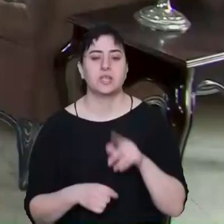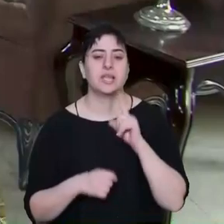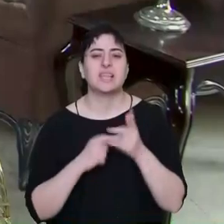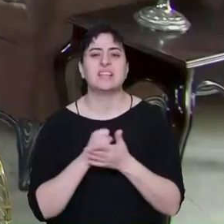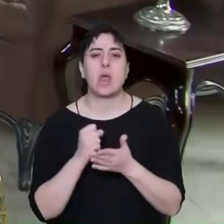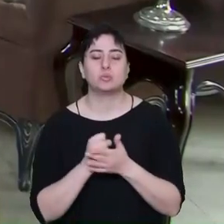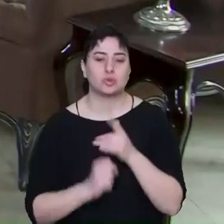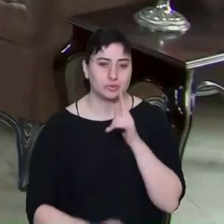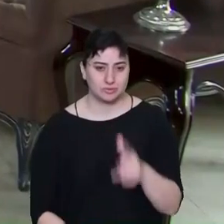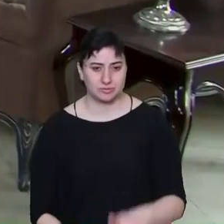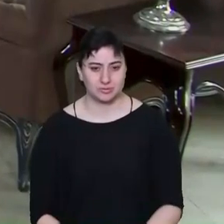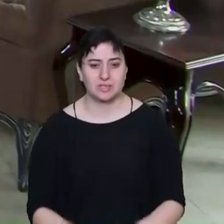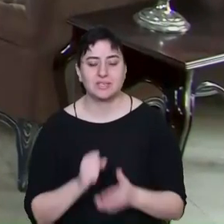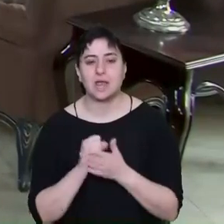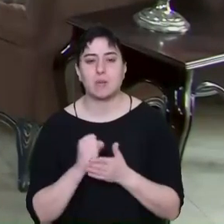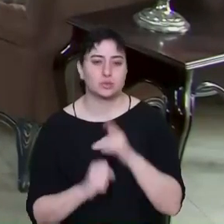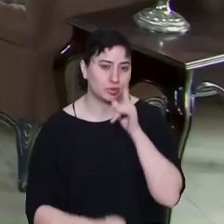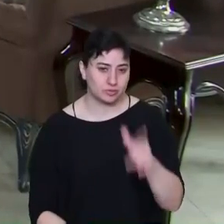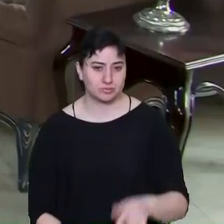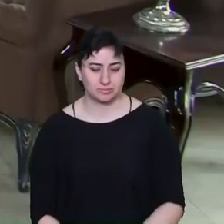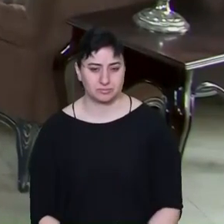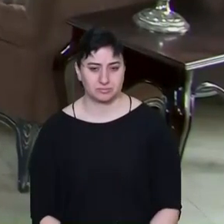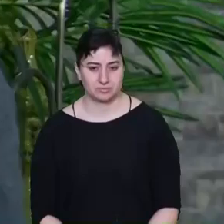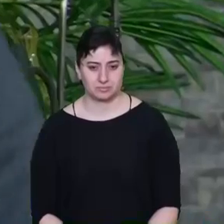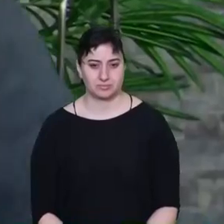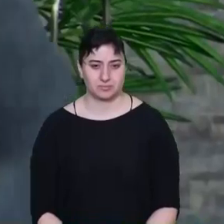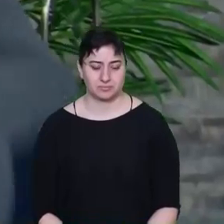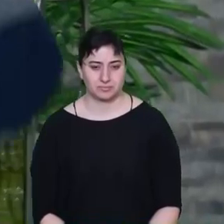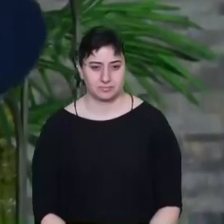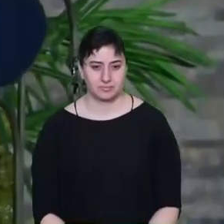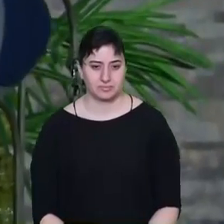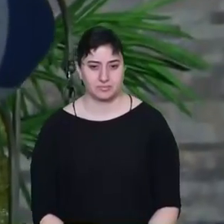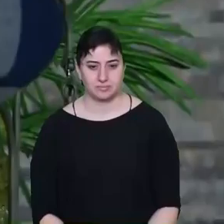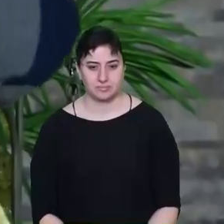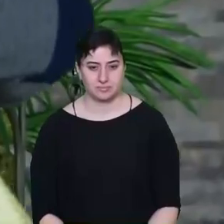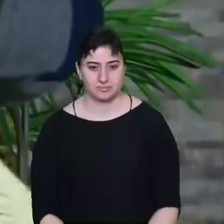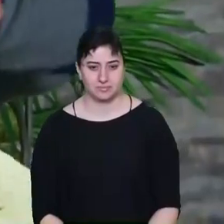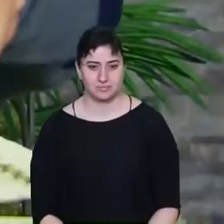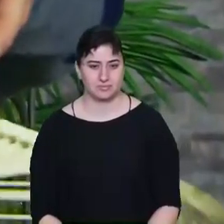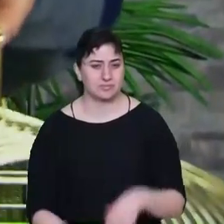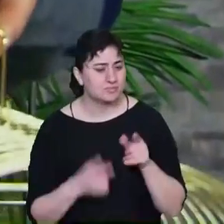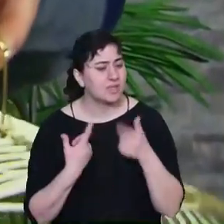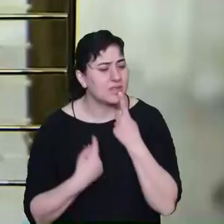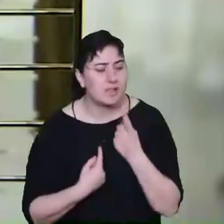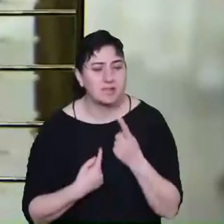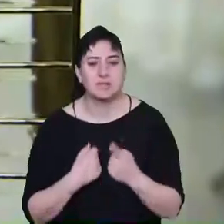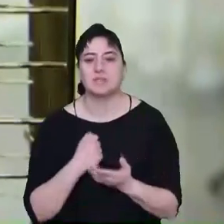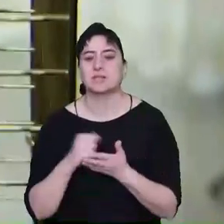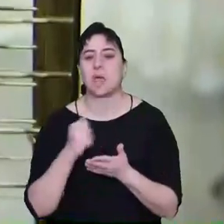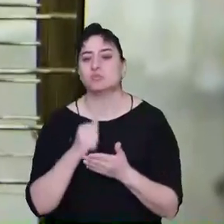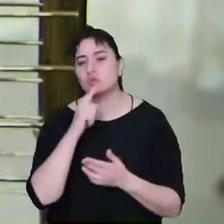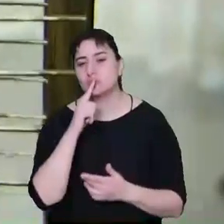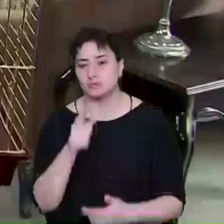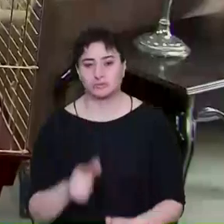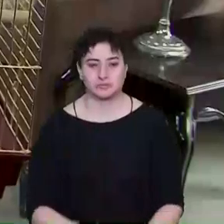Trabzon! Trabzon! Durdu, şaşkınlıkla papağana bakıyor. Ne dedin sen?